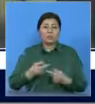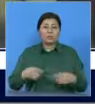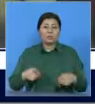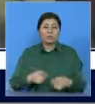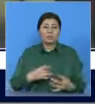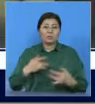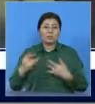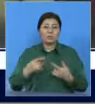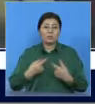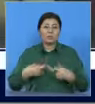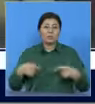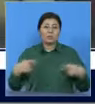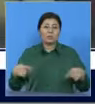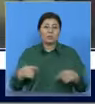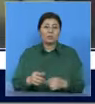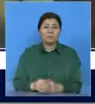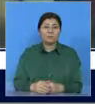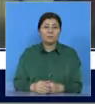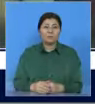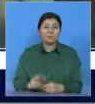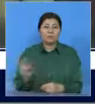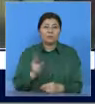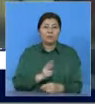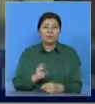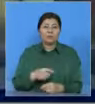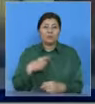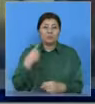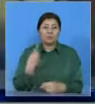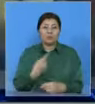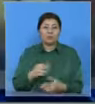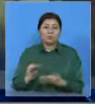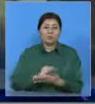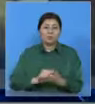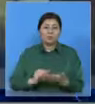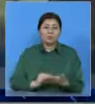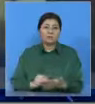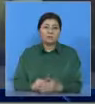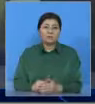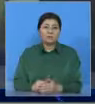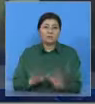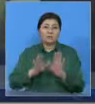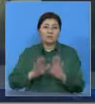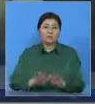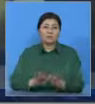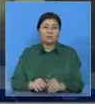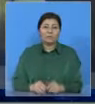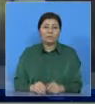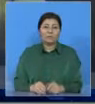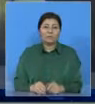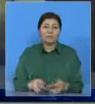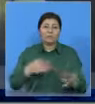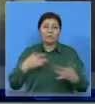Бір спектакль ұқсамайды. Кино бір түсіріледі, жазылып алады, ол сол күйінше қалып қояды. Ал театр ол